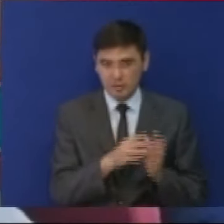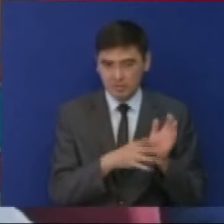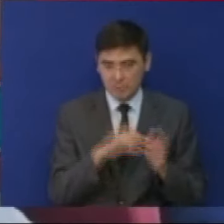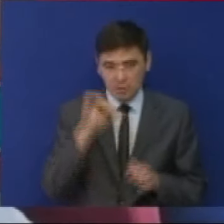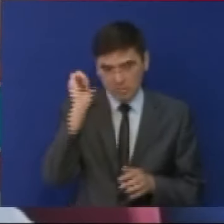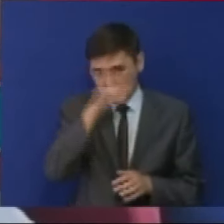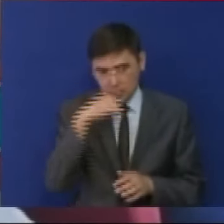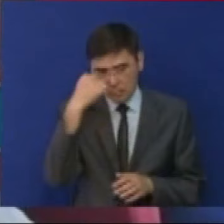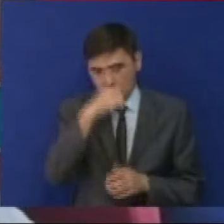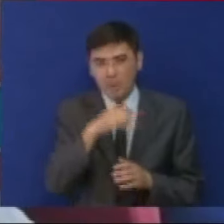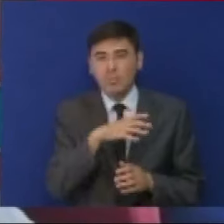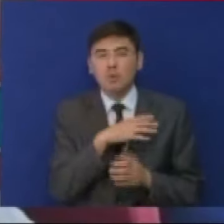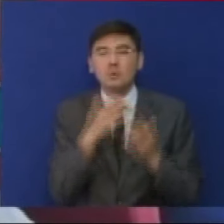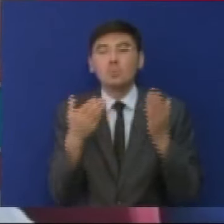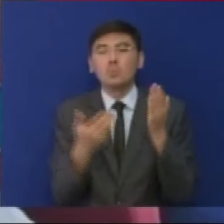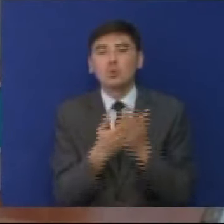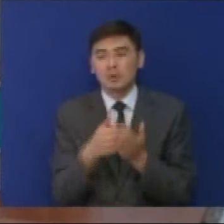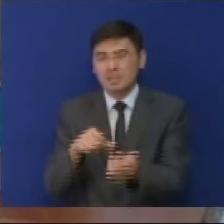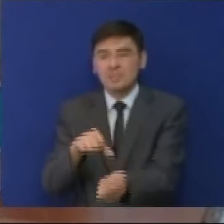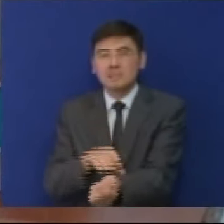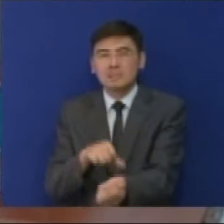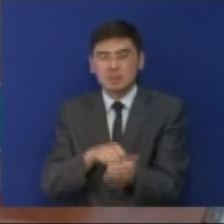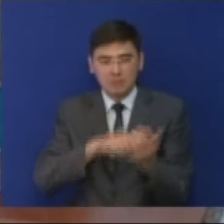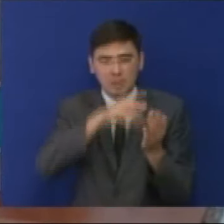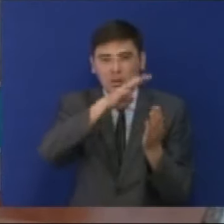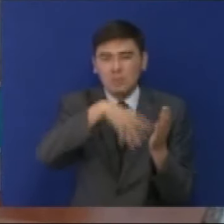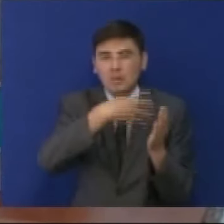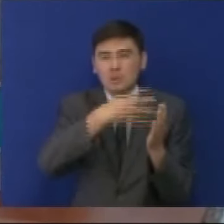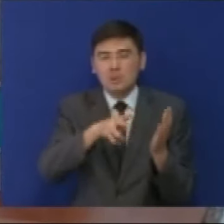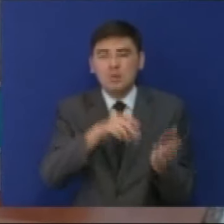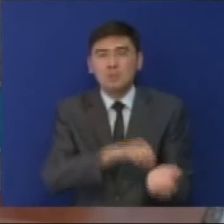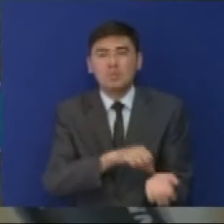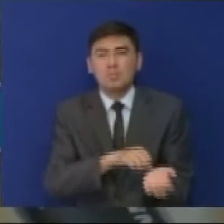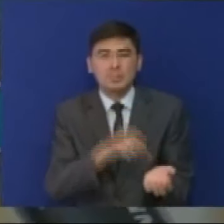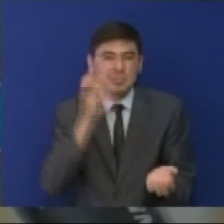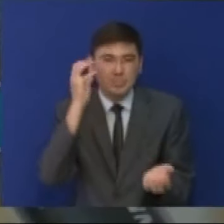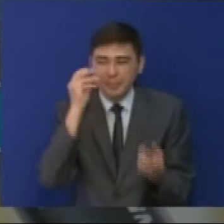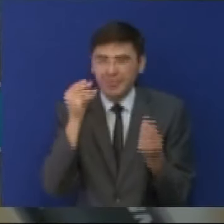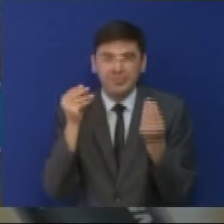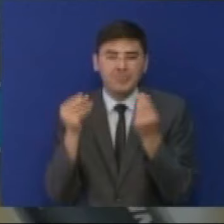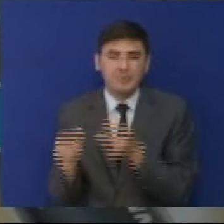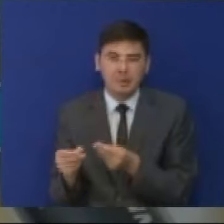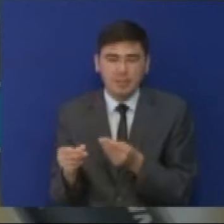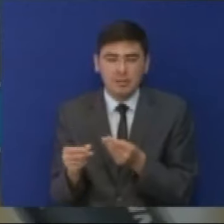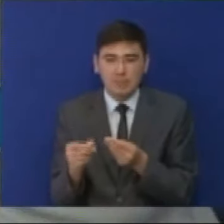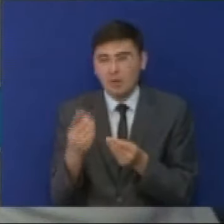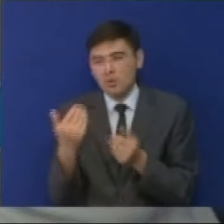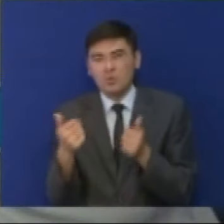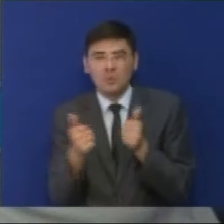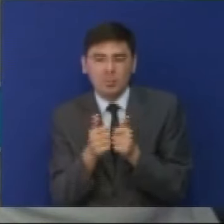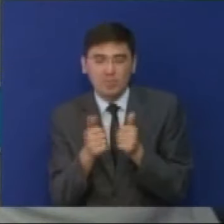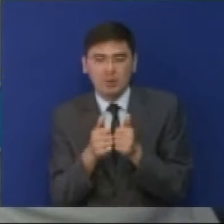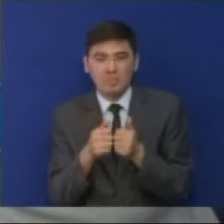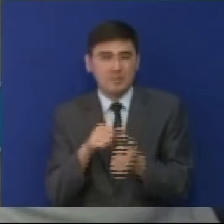правительством Республики Казахстан утвержден новый список свободной таблицы об отнесении наркотических средств, психотропных веществ, их аналогов и